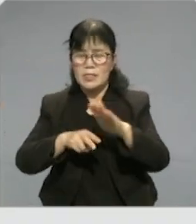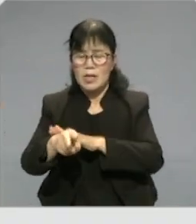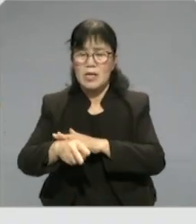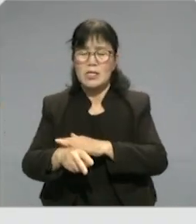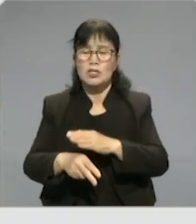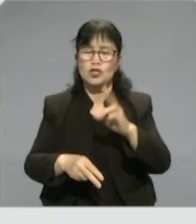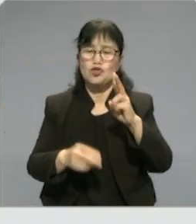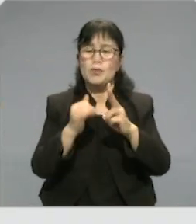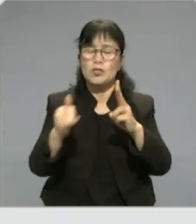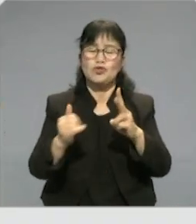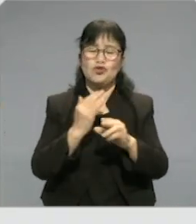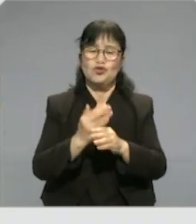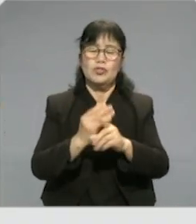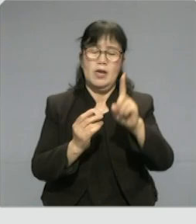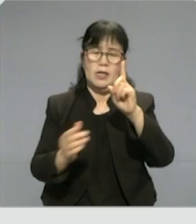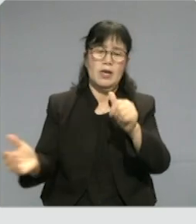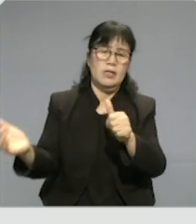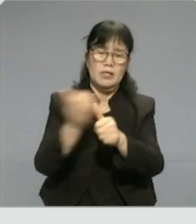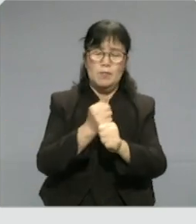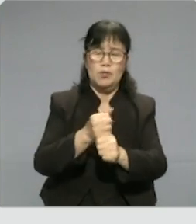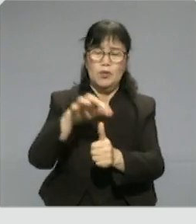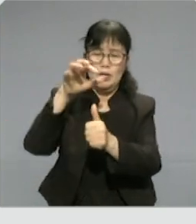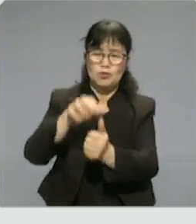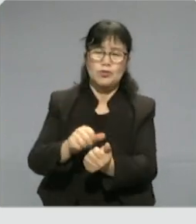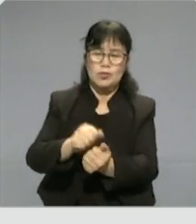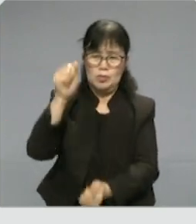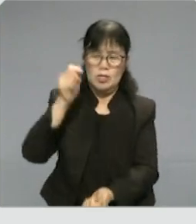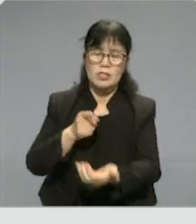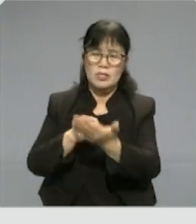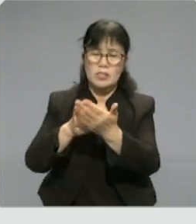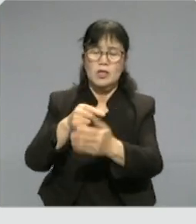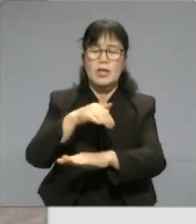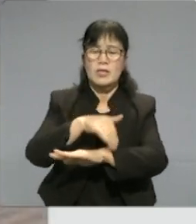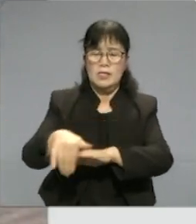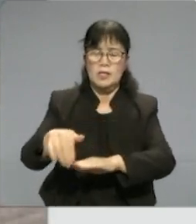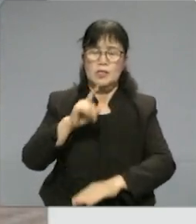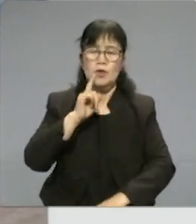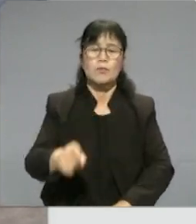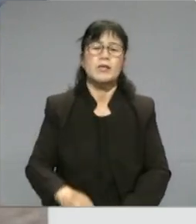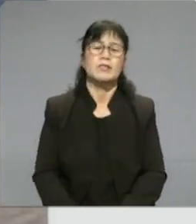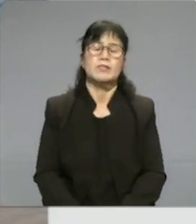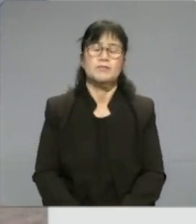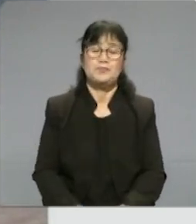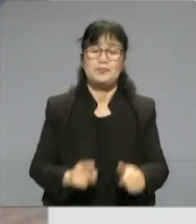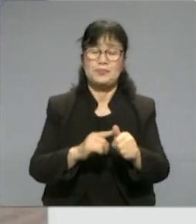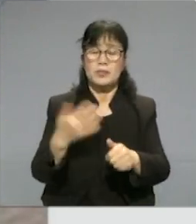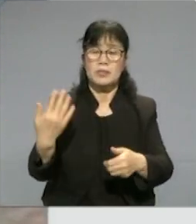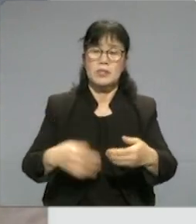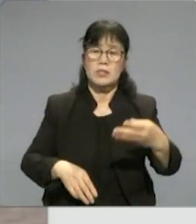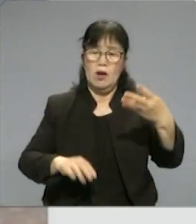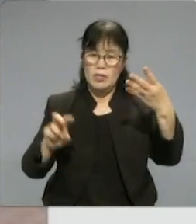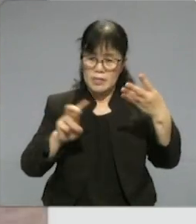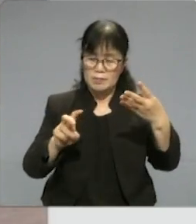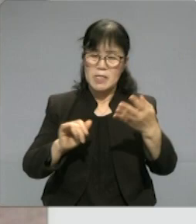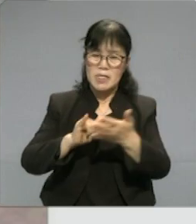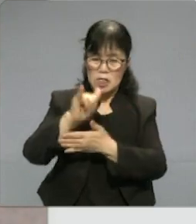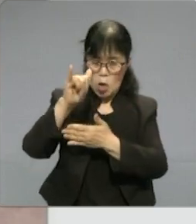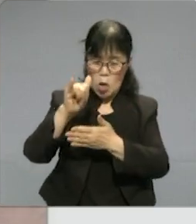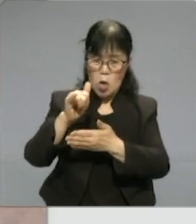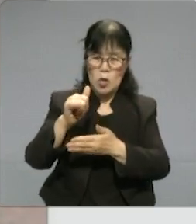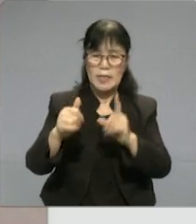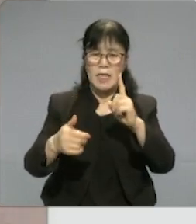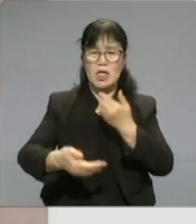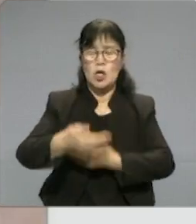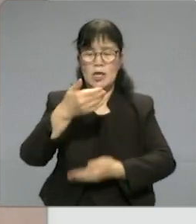중 30대를 체포해 구속영장을 신청할 예정이라고 밝혔습니다는 지난 20일 인천공항 제 1여객